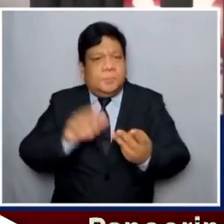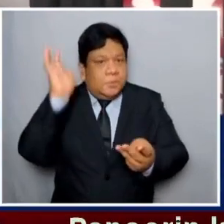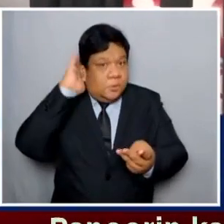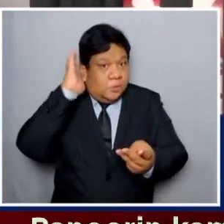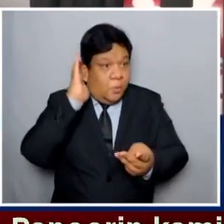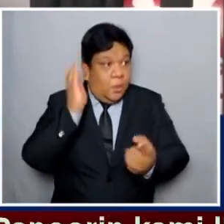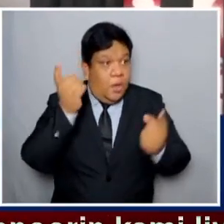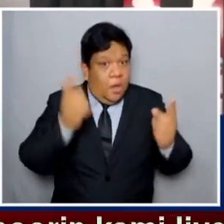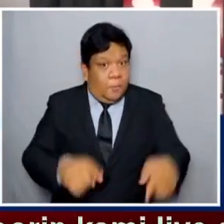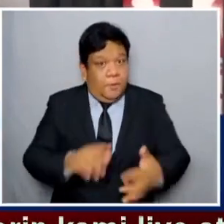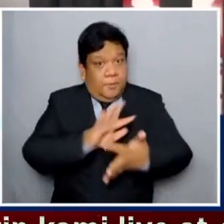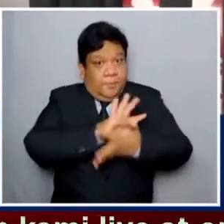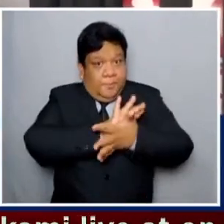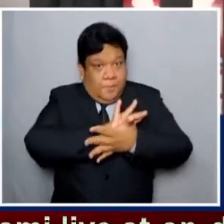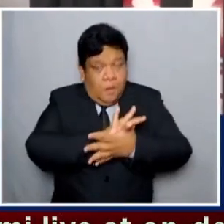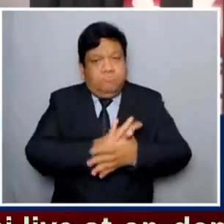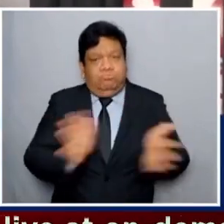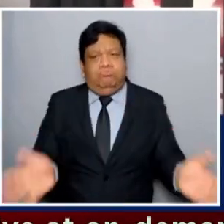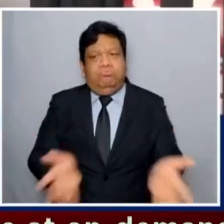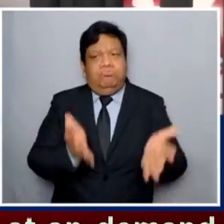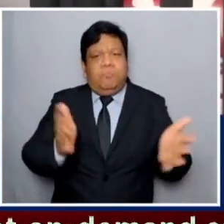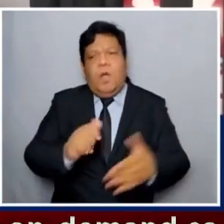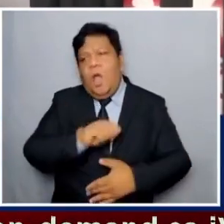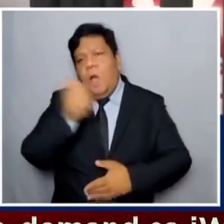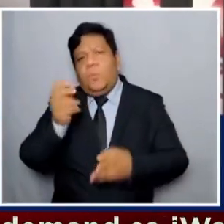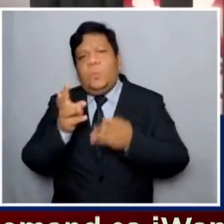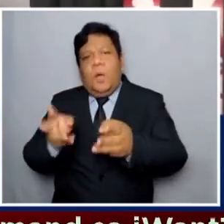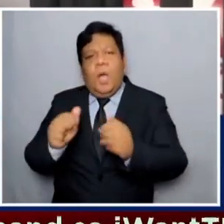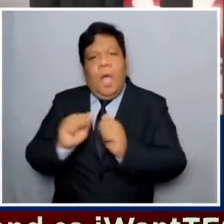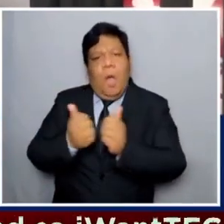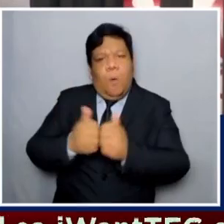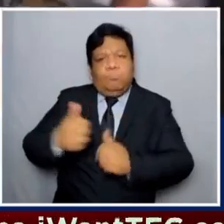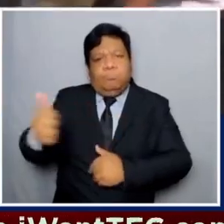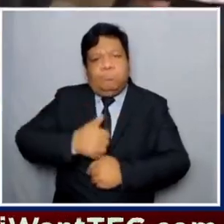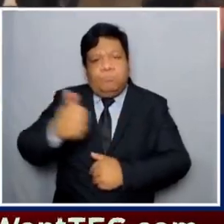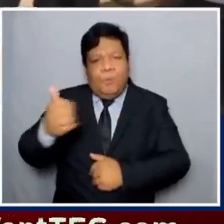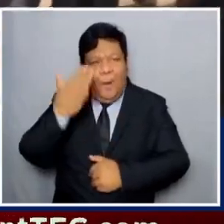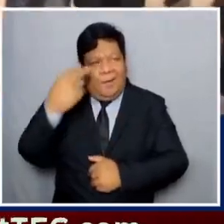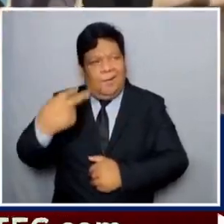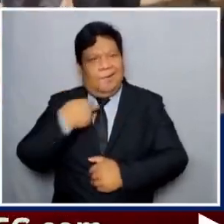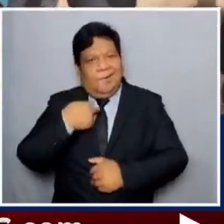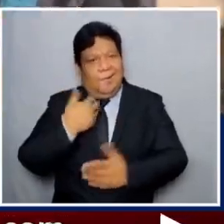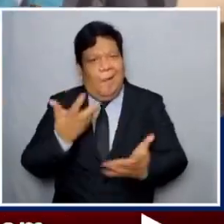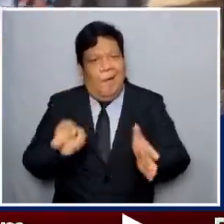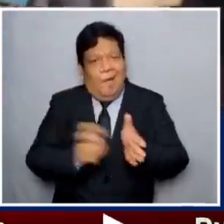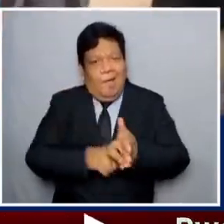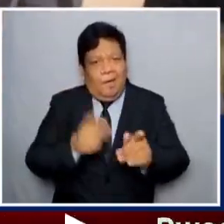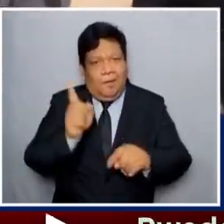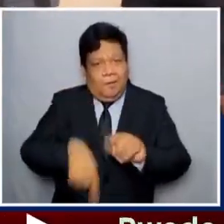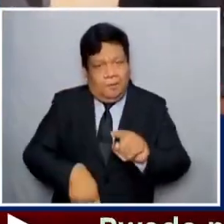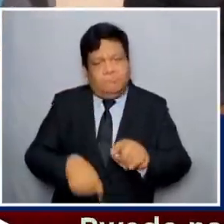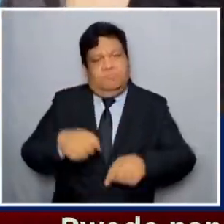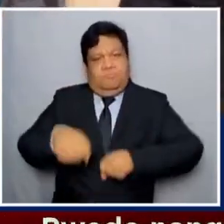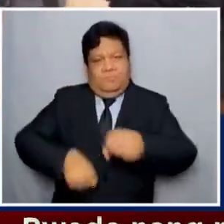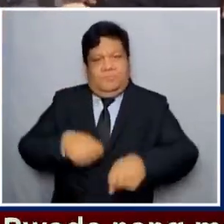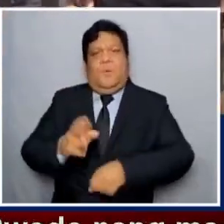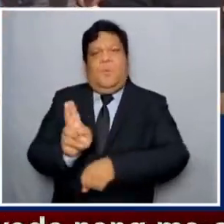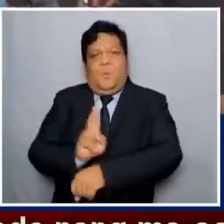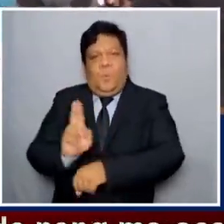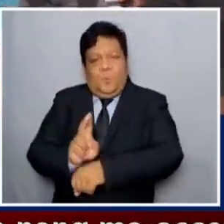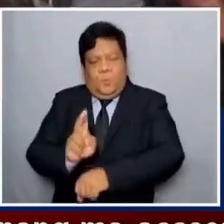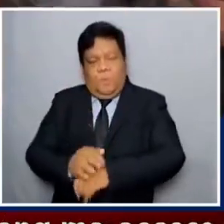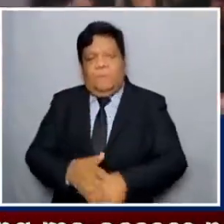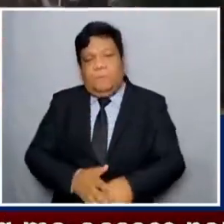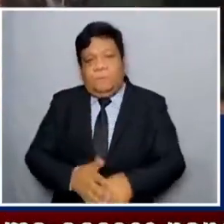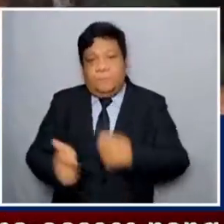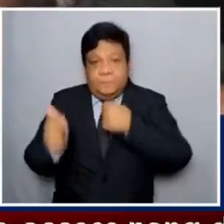pandemic encourage alternative transport kasi nga wala kang sasakyan. Nakikipagtulungan na ang ahensya sa mga